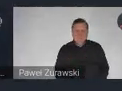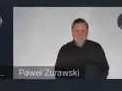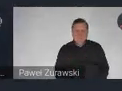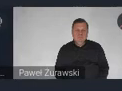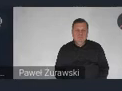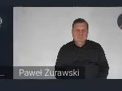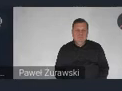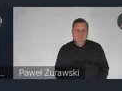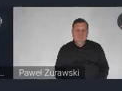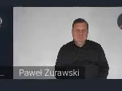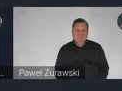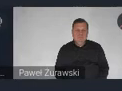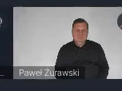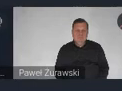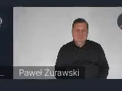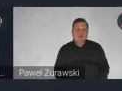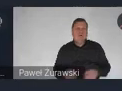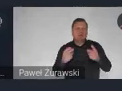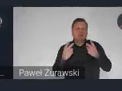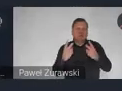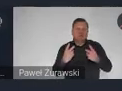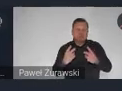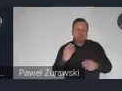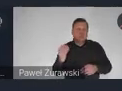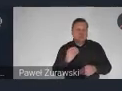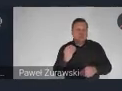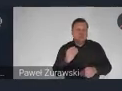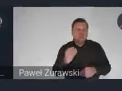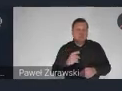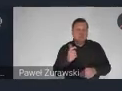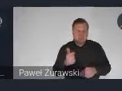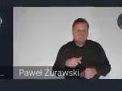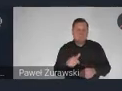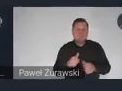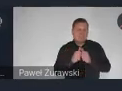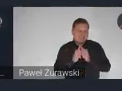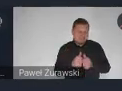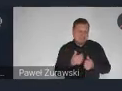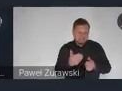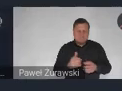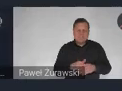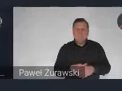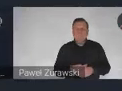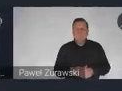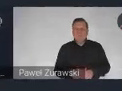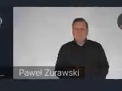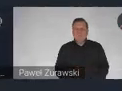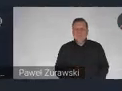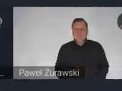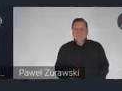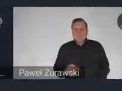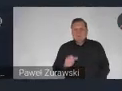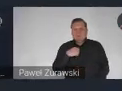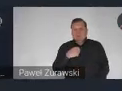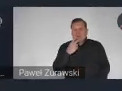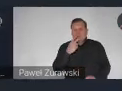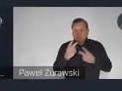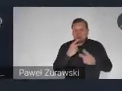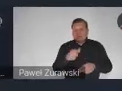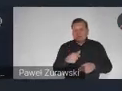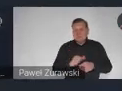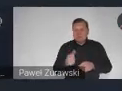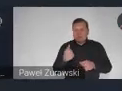istotnym elementem z punktu widzenia realizacji zadania i biorąc pod uwagę duże wartości